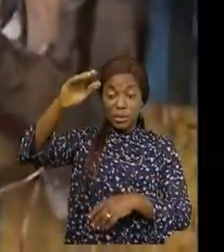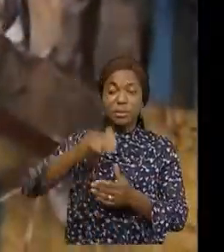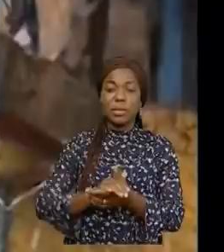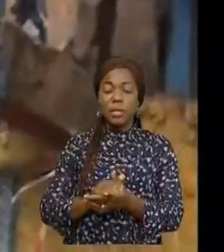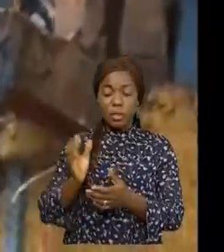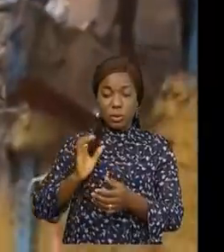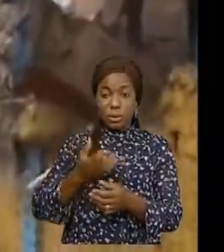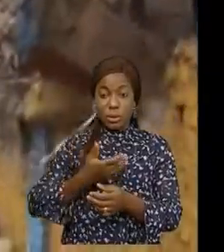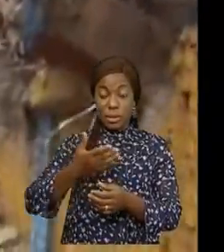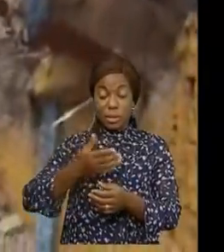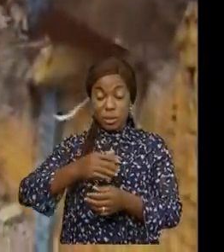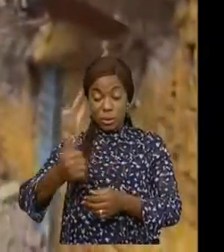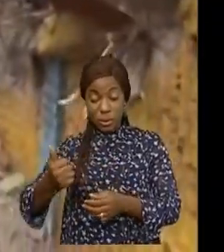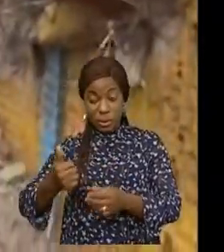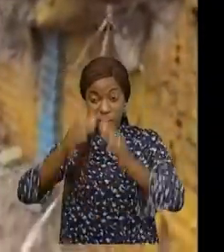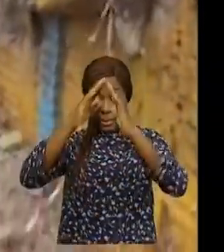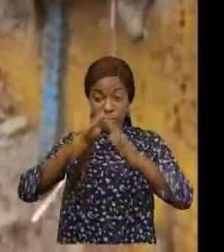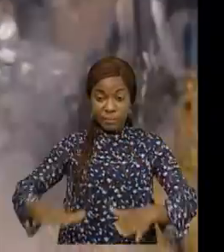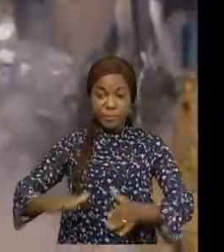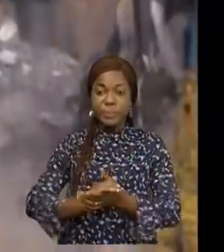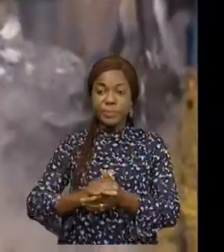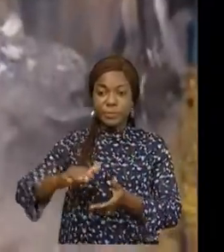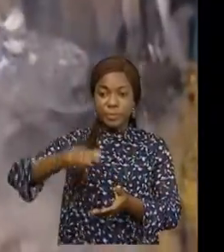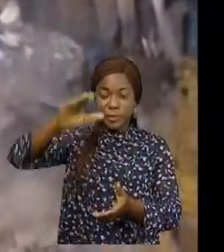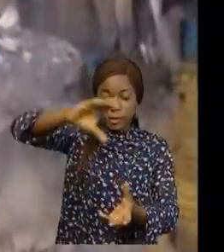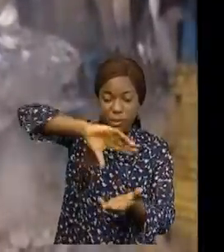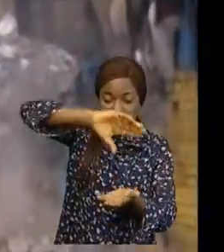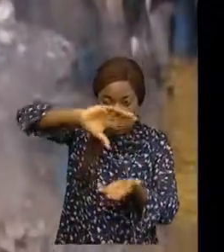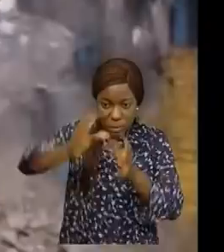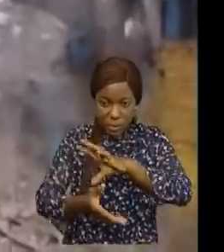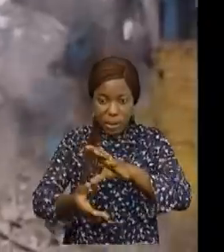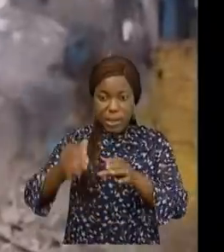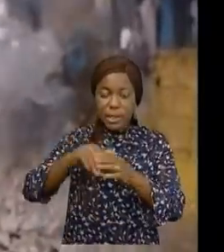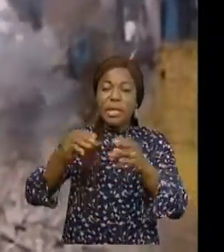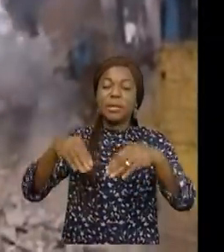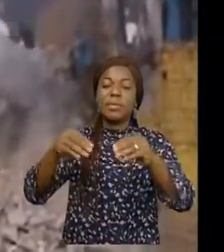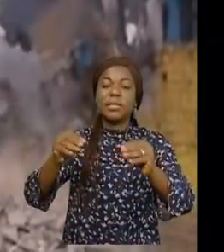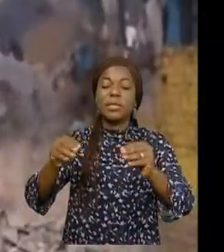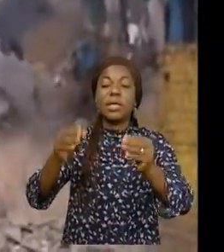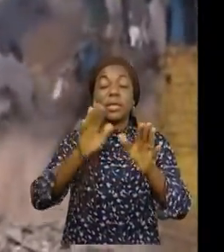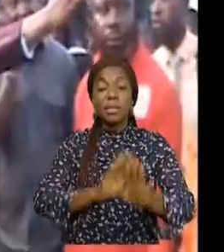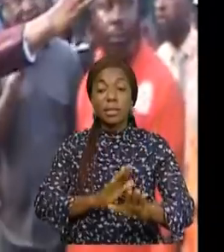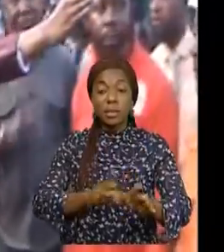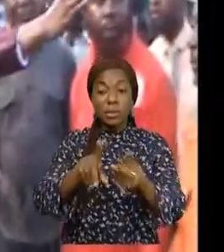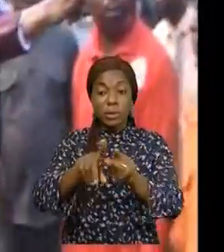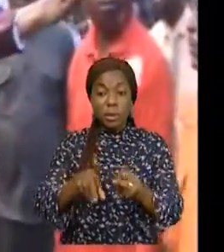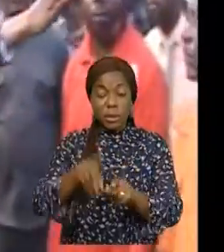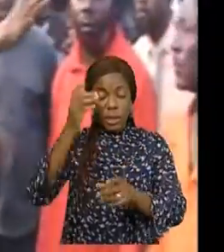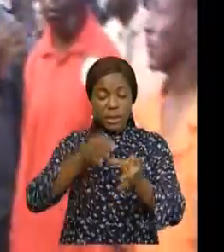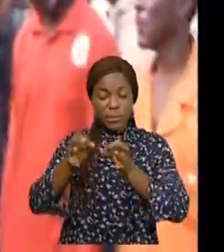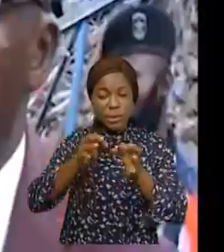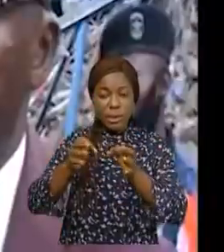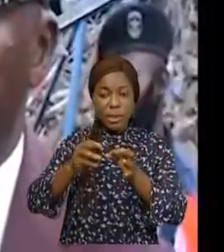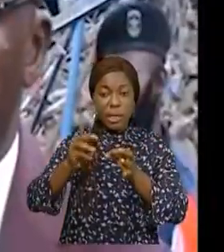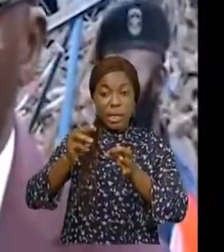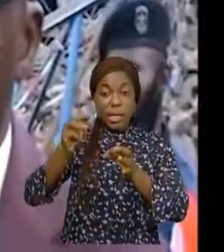L'autre maison détruite, c'est le bâtiment qui s'était écroulé au marché de Niawera. En attendant d'autres dispositions, a précisé le ministre provincial des